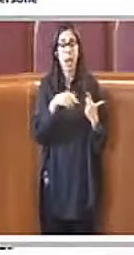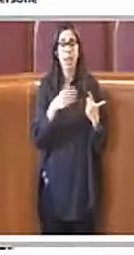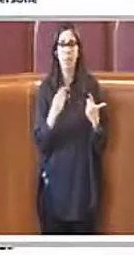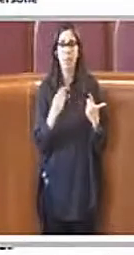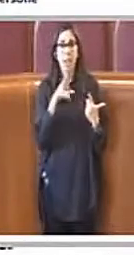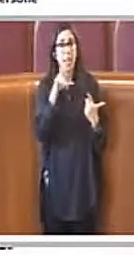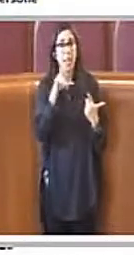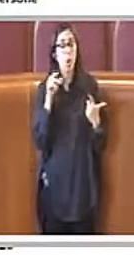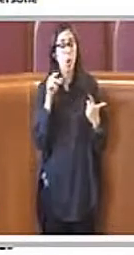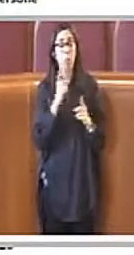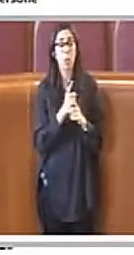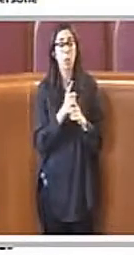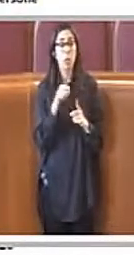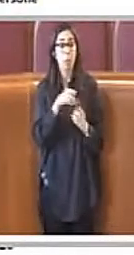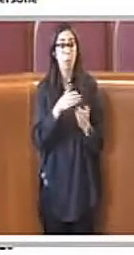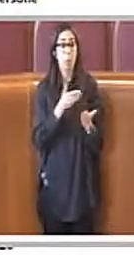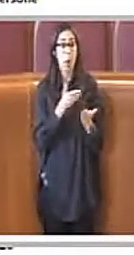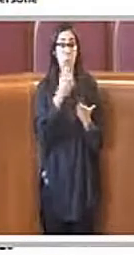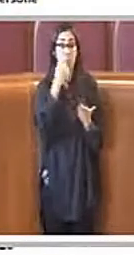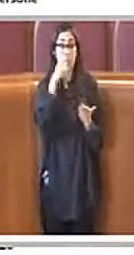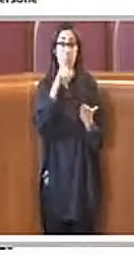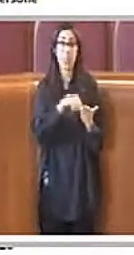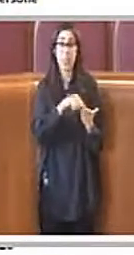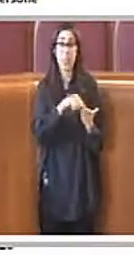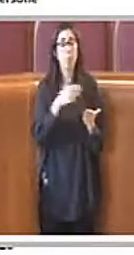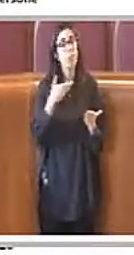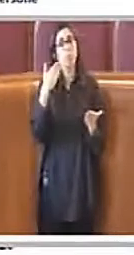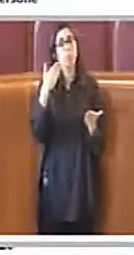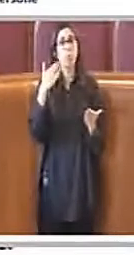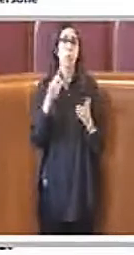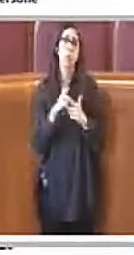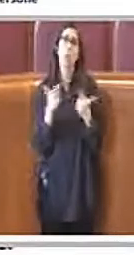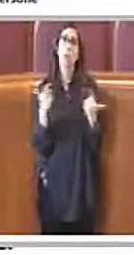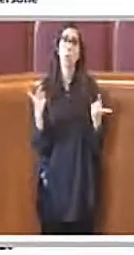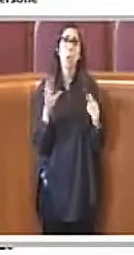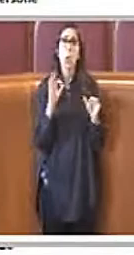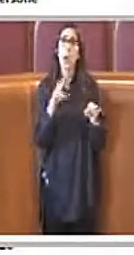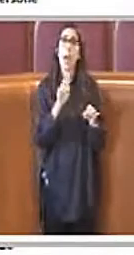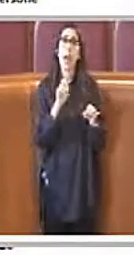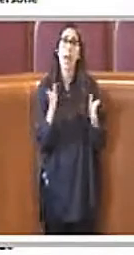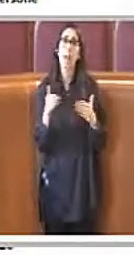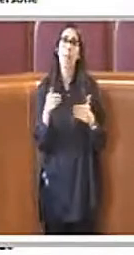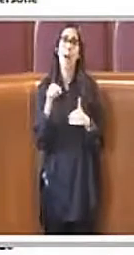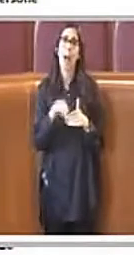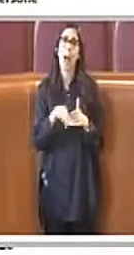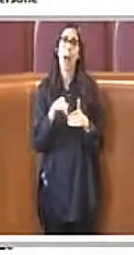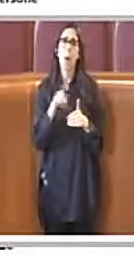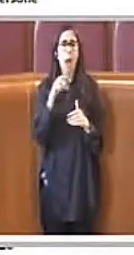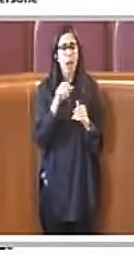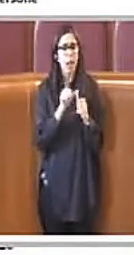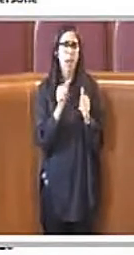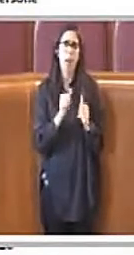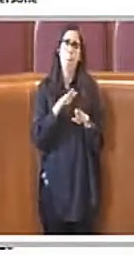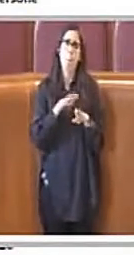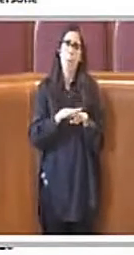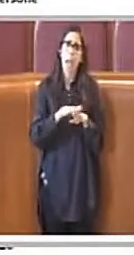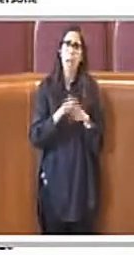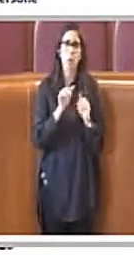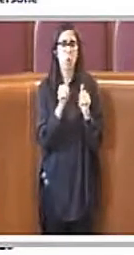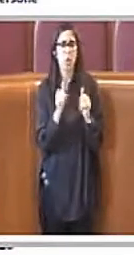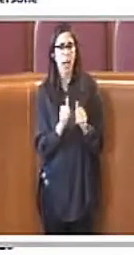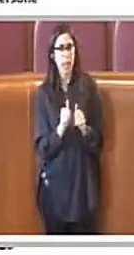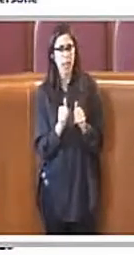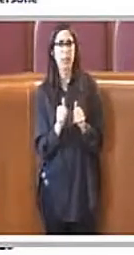tipo nel passato non era riuscita ad approdare, anche come metodo, anche come modalità, anche